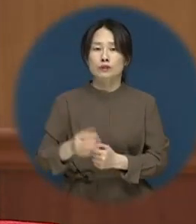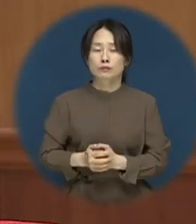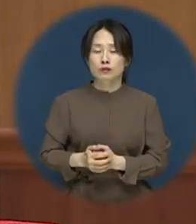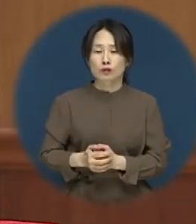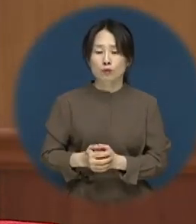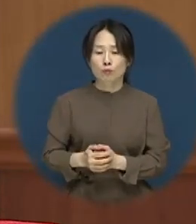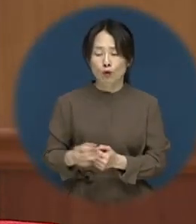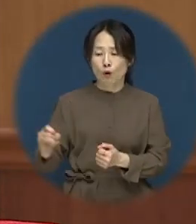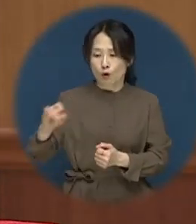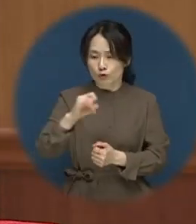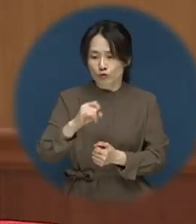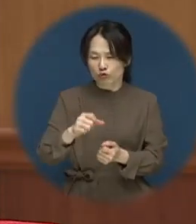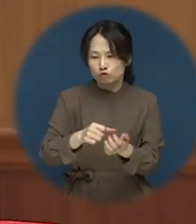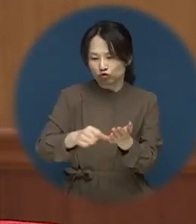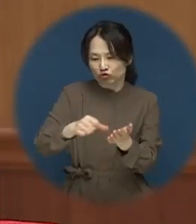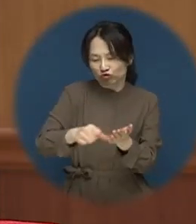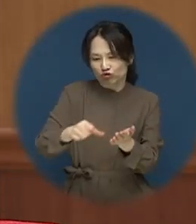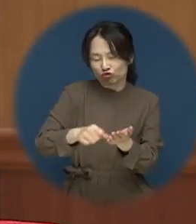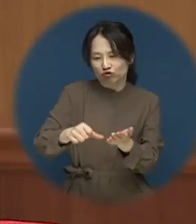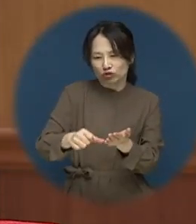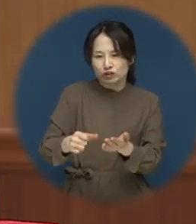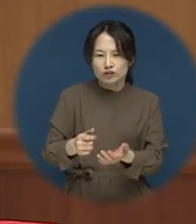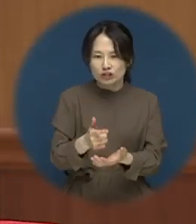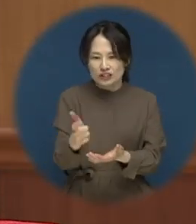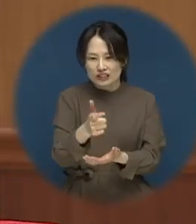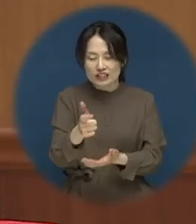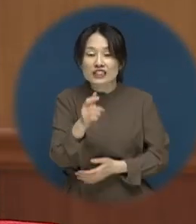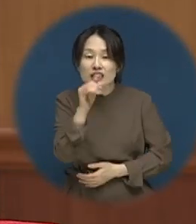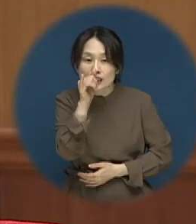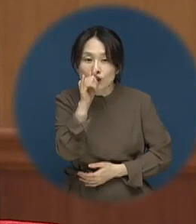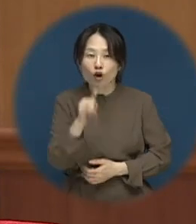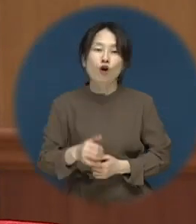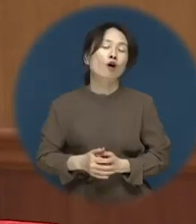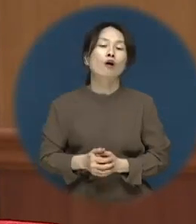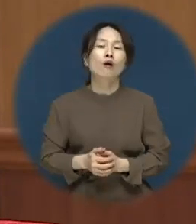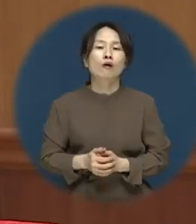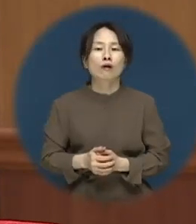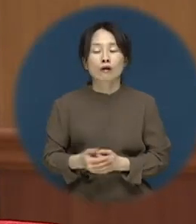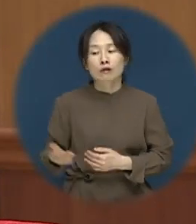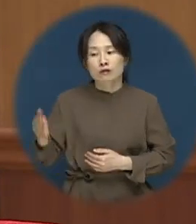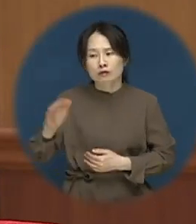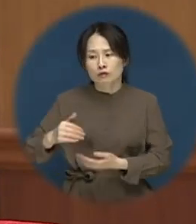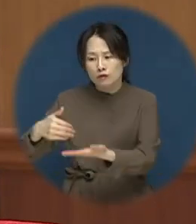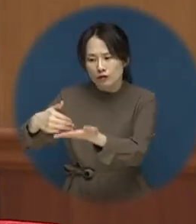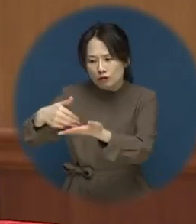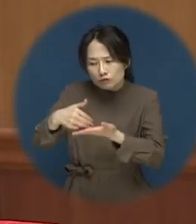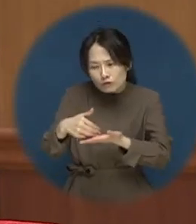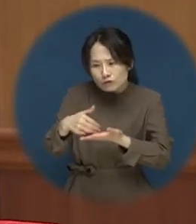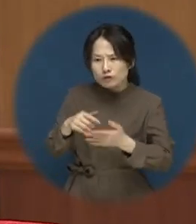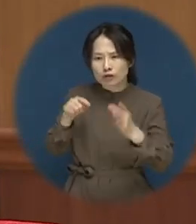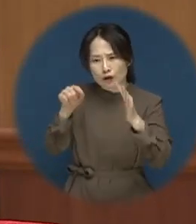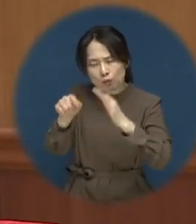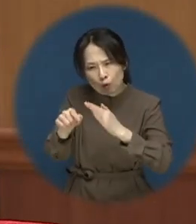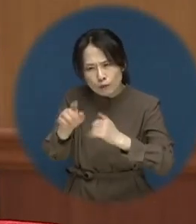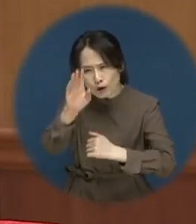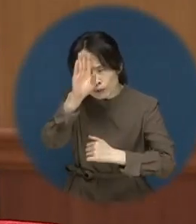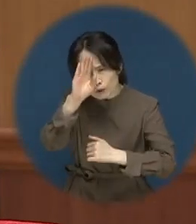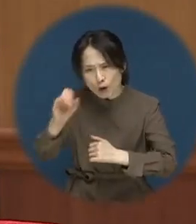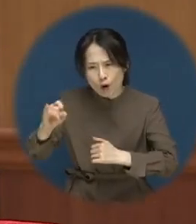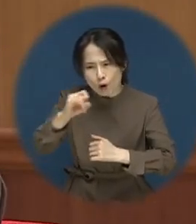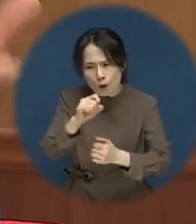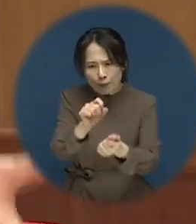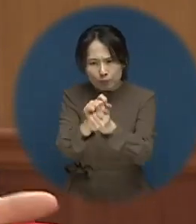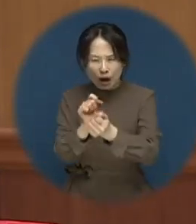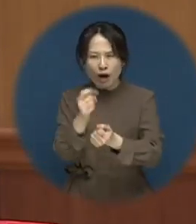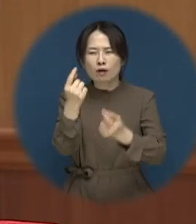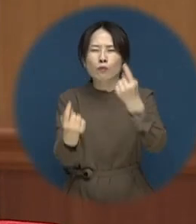살균제가 있고 그렇죠. 충 같으면 살충제가 있는데 그렇죠. 우리가 그 의뢰를 받아서 가보면 병충해보다는